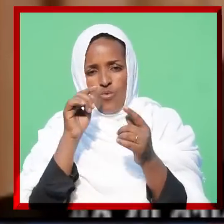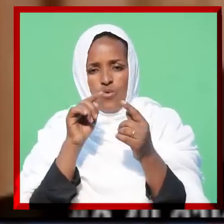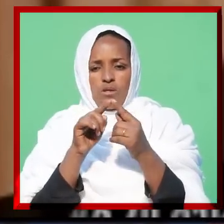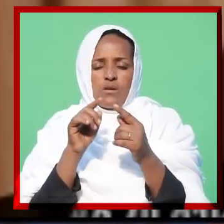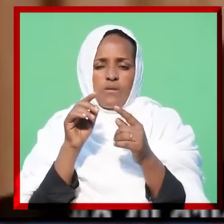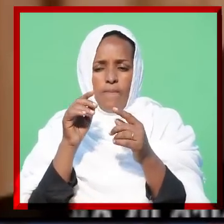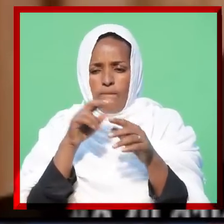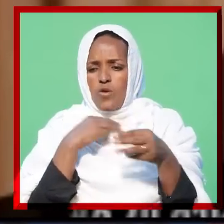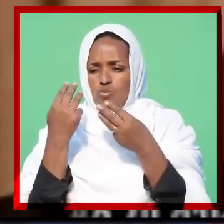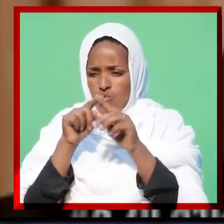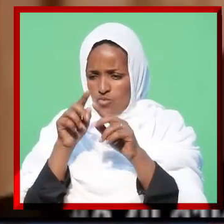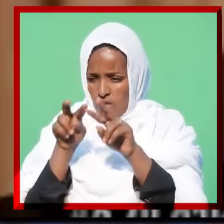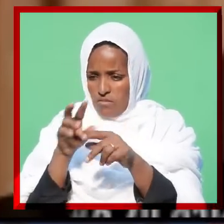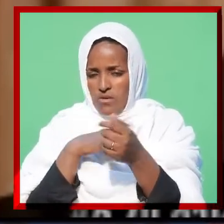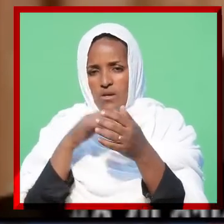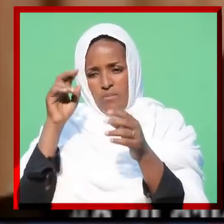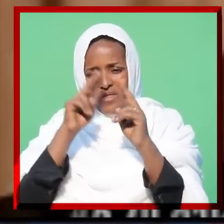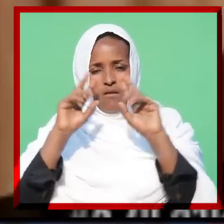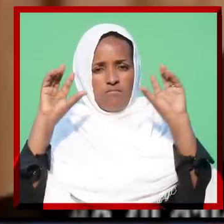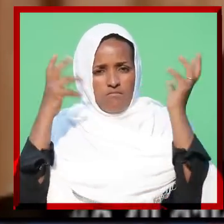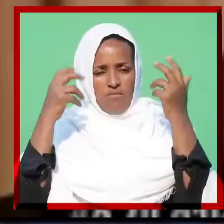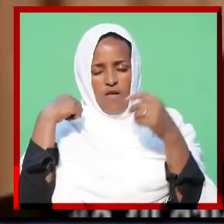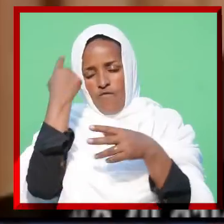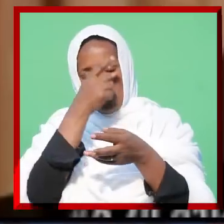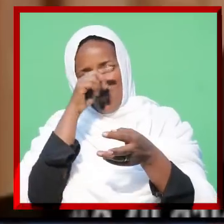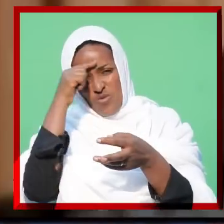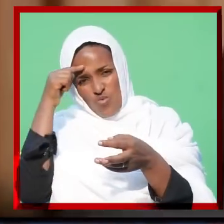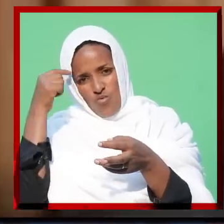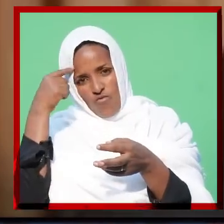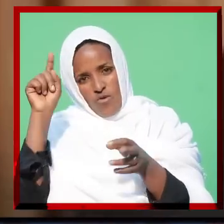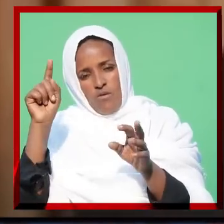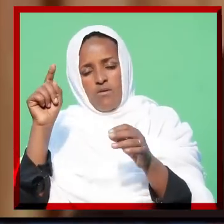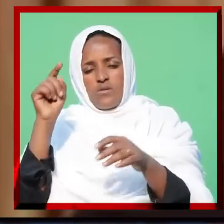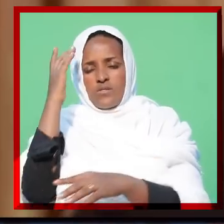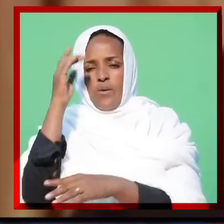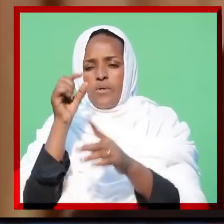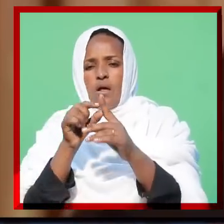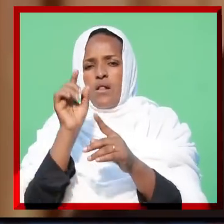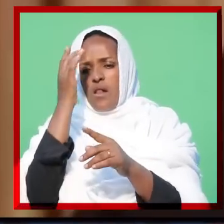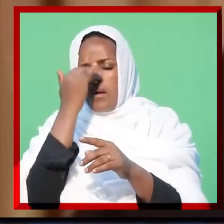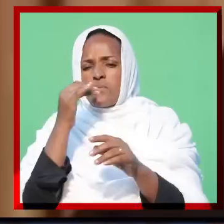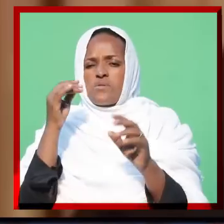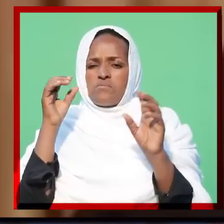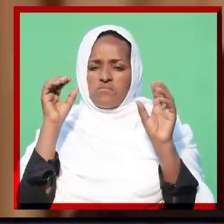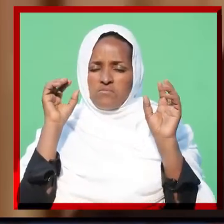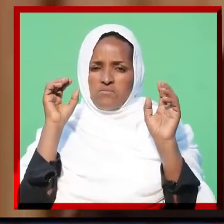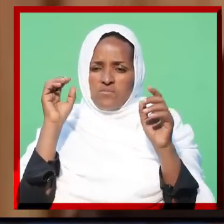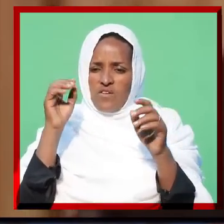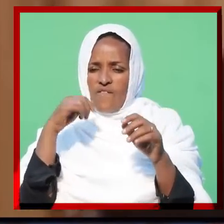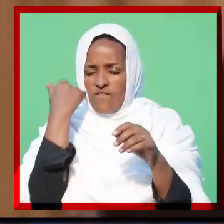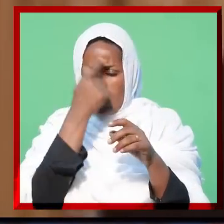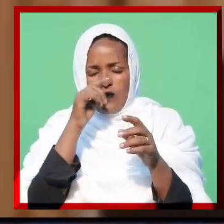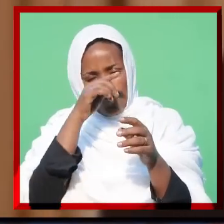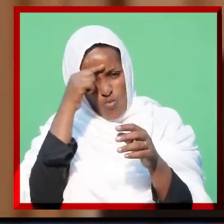ግን አልተመለከተም። ቃየንም እጅግ ተናደደ፣ ፊቱም ጠቆረ። እግዚአብሔርም ቃየንን አለው፣ ለምን ተናደድህ? ለምንስ ፊትህ